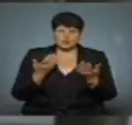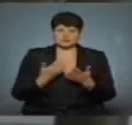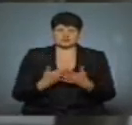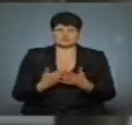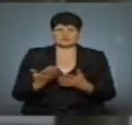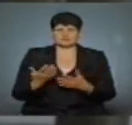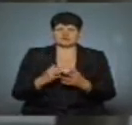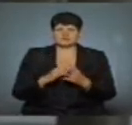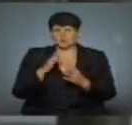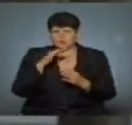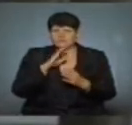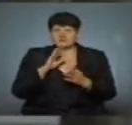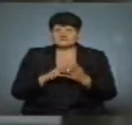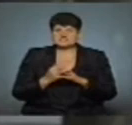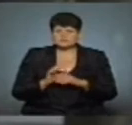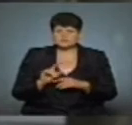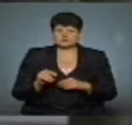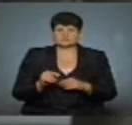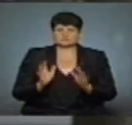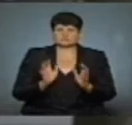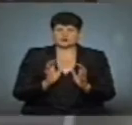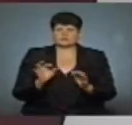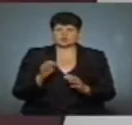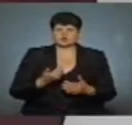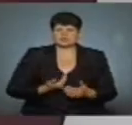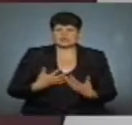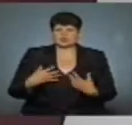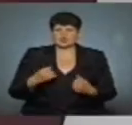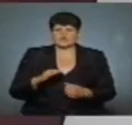батьків в село. Дбаємо про життя і здоров'я дітей.